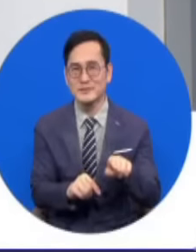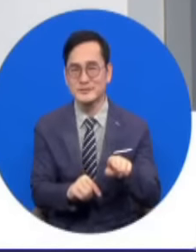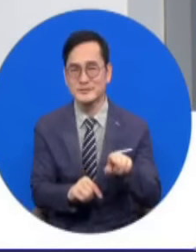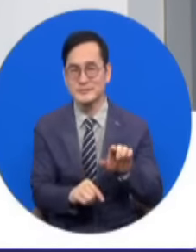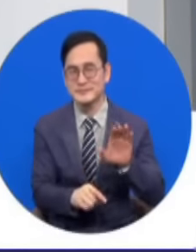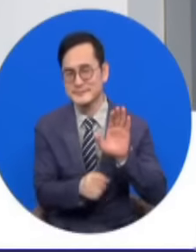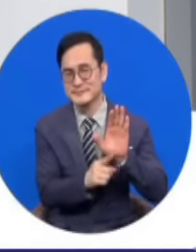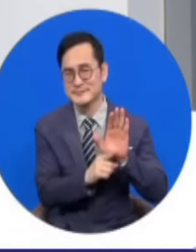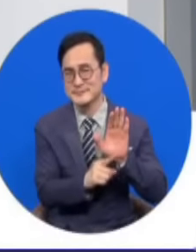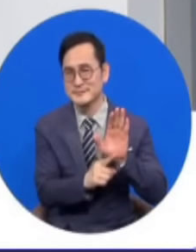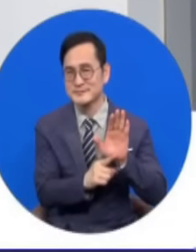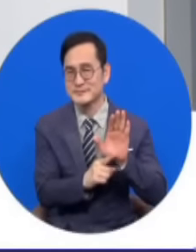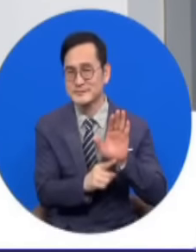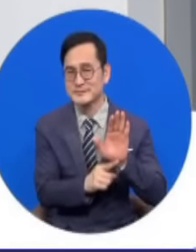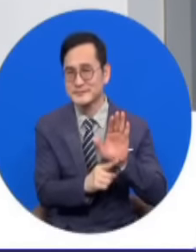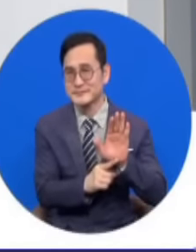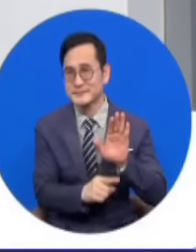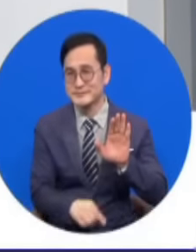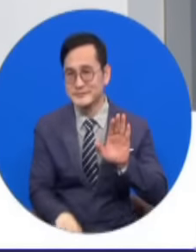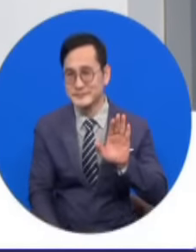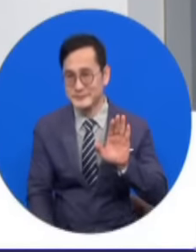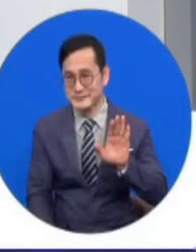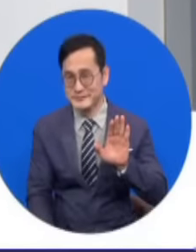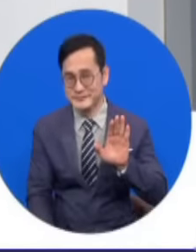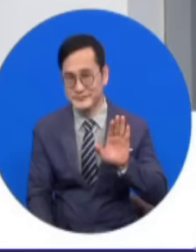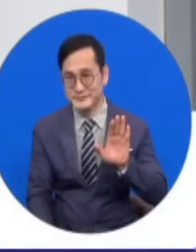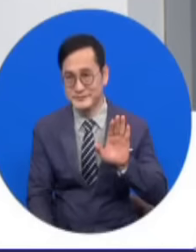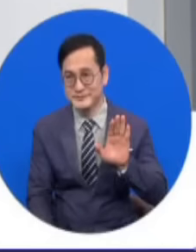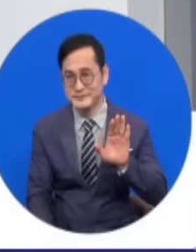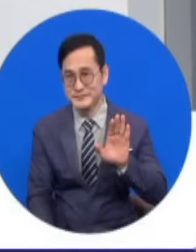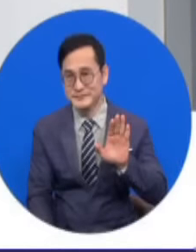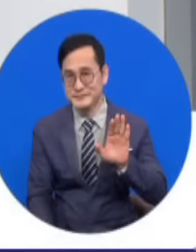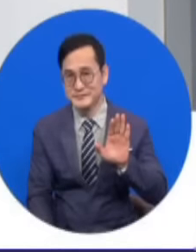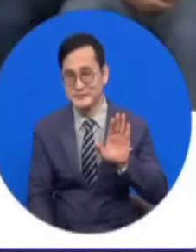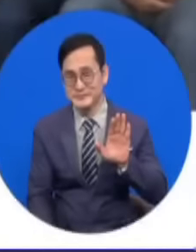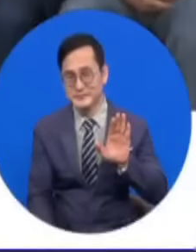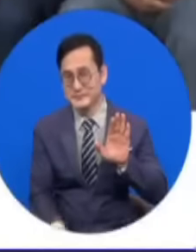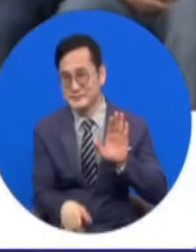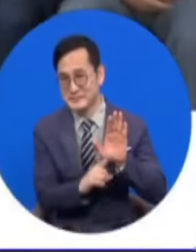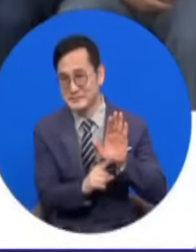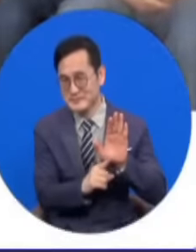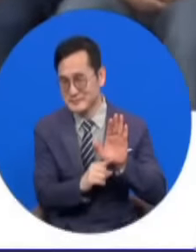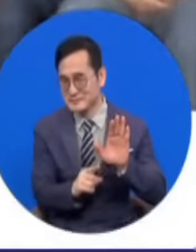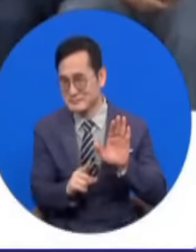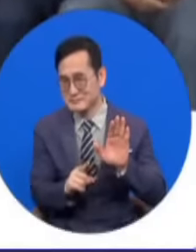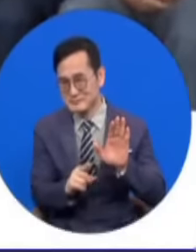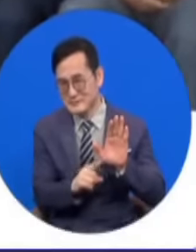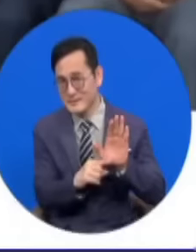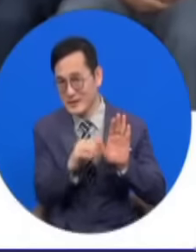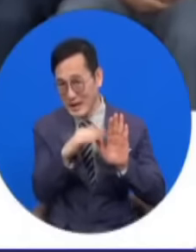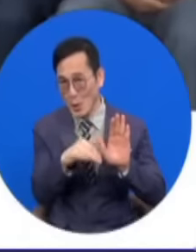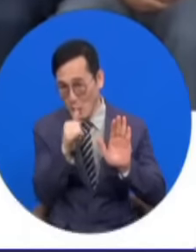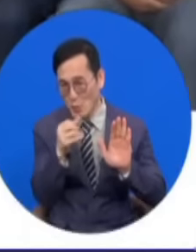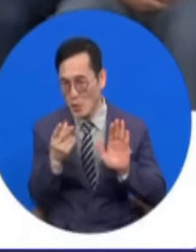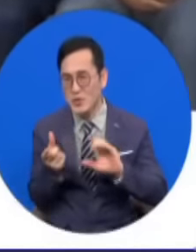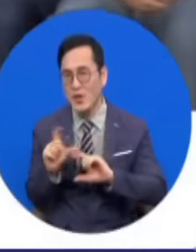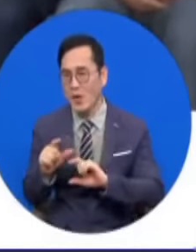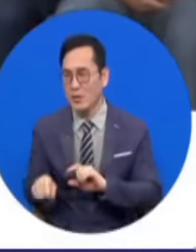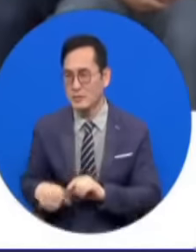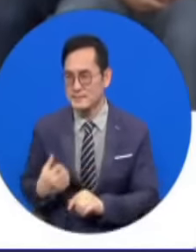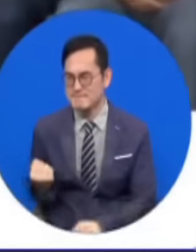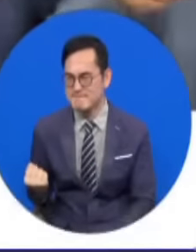있습니다 공격하는 경우가 있어요 언론은 뭐 그런 이야기까지 걸러서 이제 보도 하지 않습니다만 거기까지 갔는지 모르겠습니다 거기 갔다면 이제 앙금이 남는 경 많이